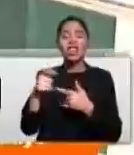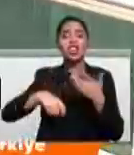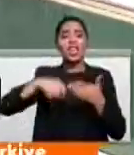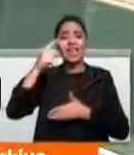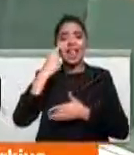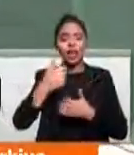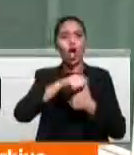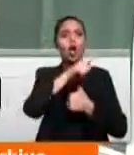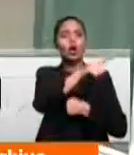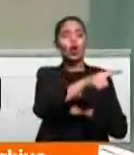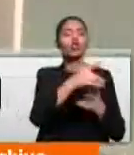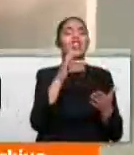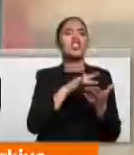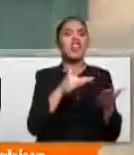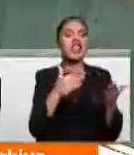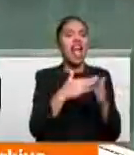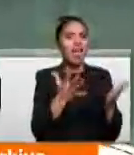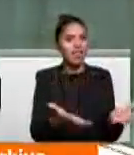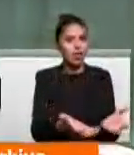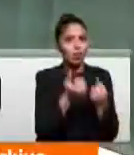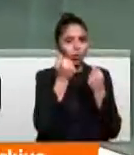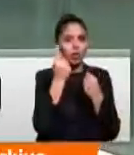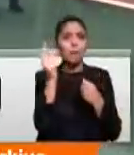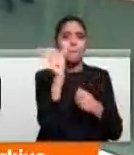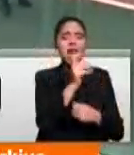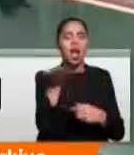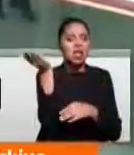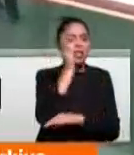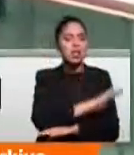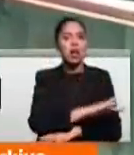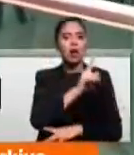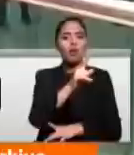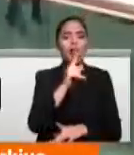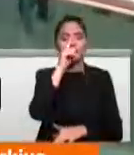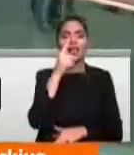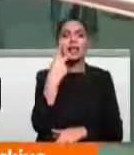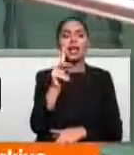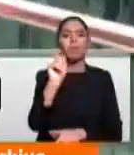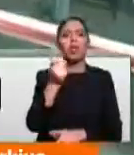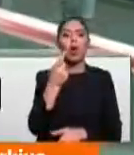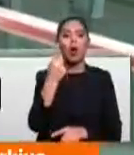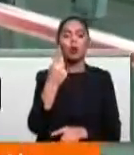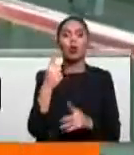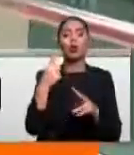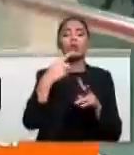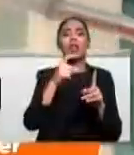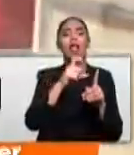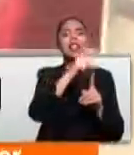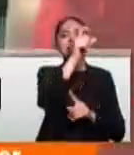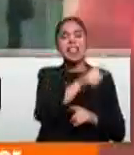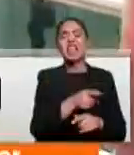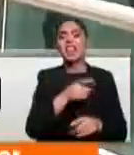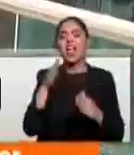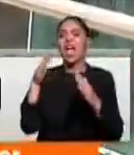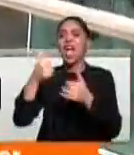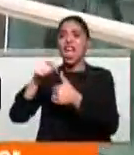krediyle kocasını cezaevinden kurtardı ve tam bir ay sonra Nisan 2019'da Deniz Sabancıoğlu eşini vurdu,